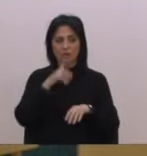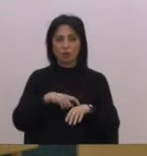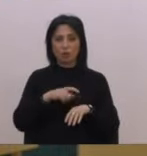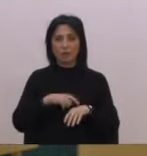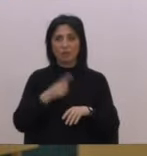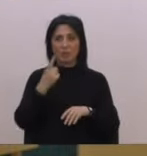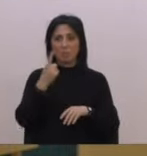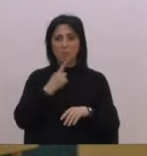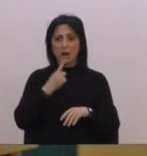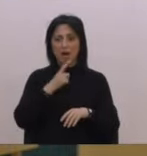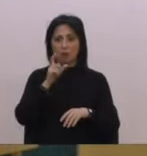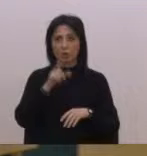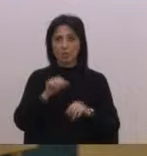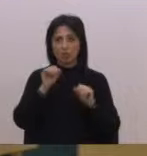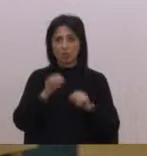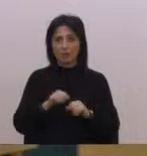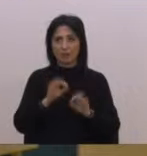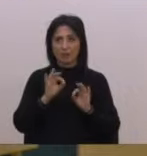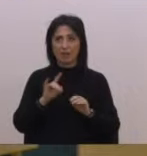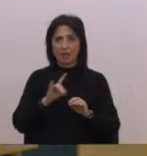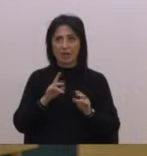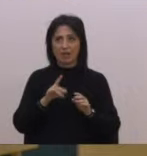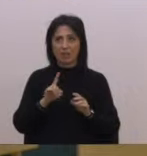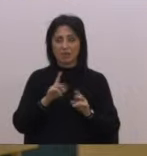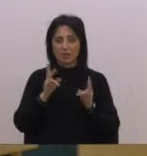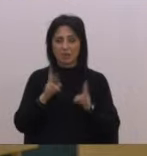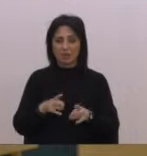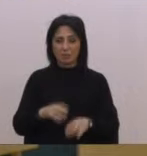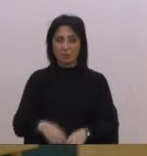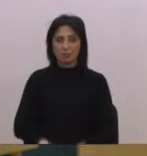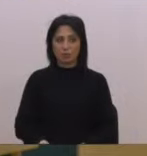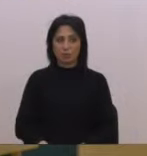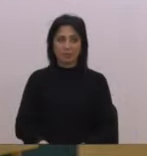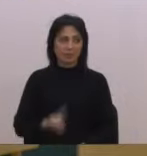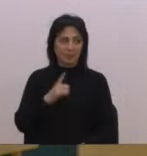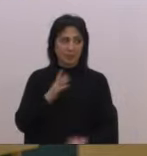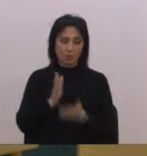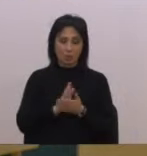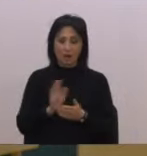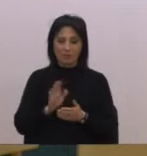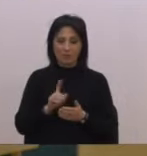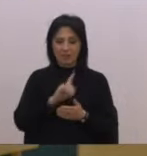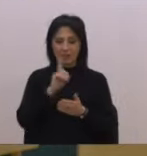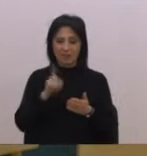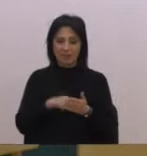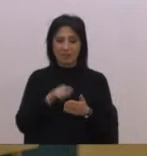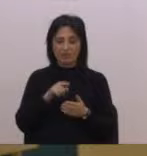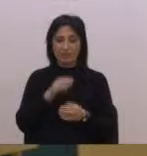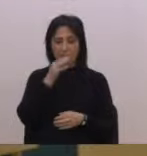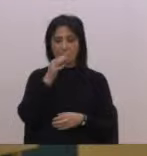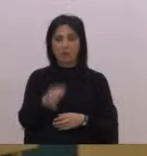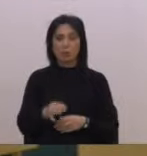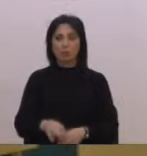marto kats sheizleba martla ragats dagemartos. Ratom ar arsebobs kitkhvaze